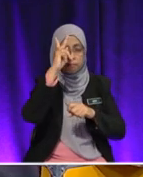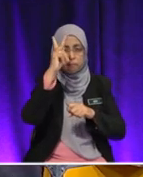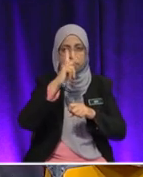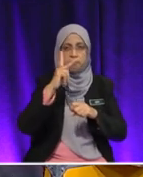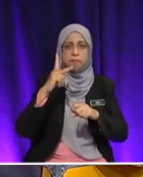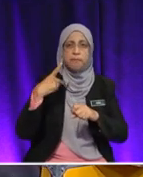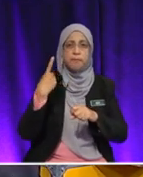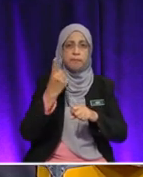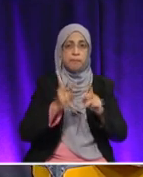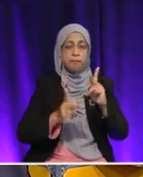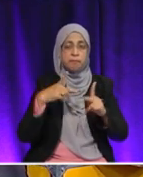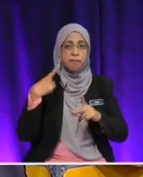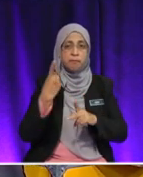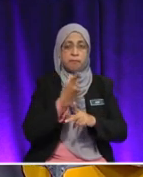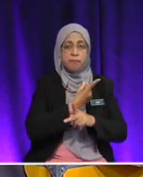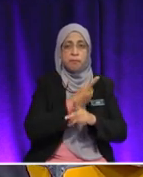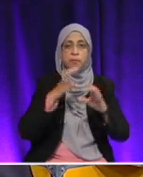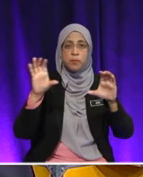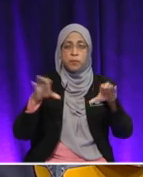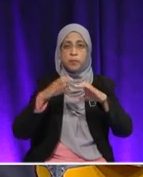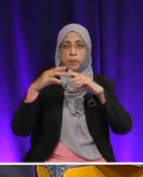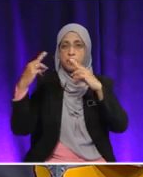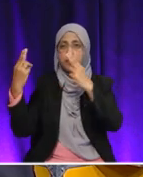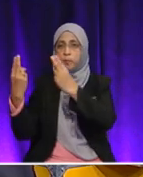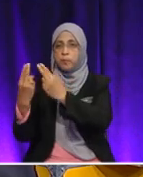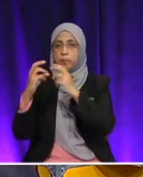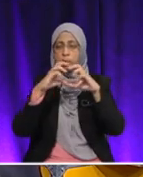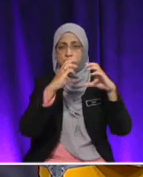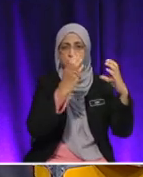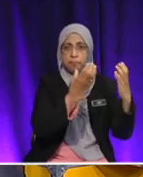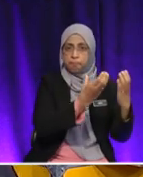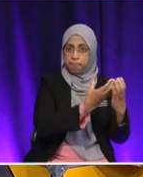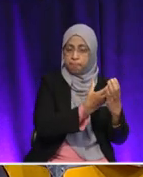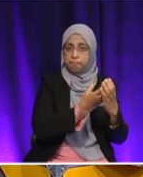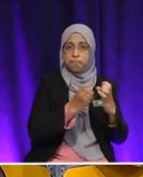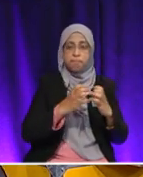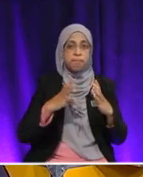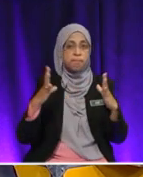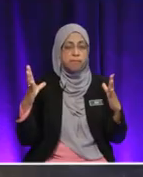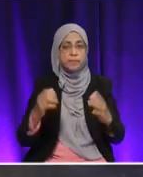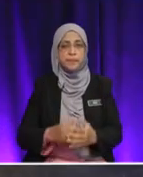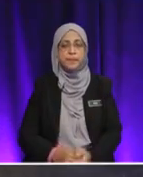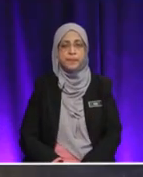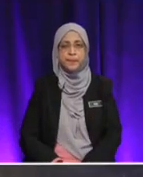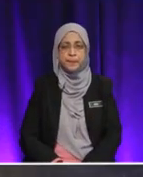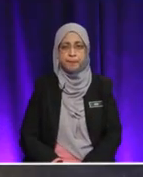kita membuat sesuatu perhimpunan ataupun sesuatu persidangan ataupun yang lain